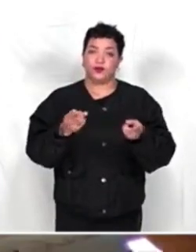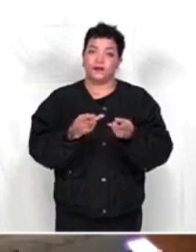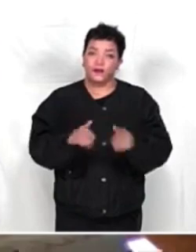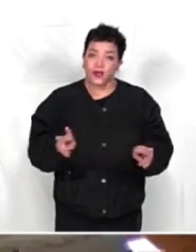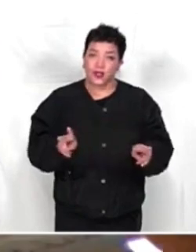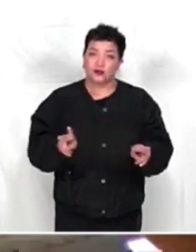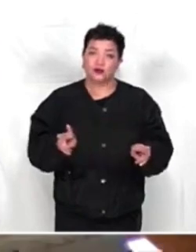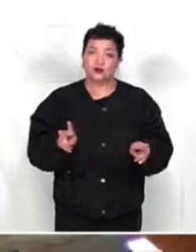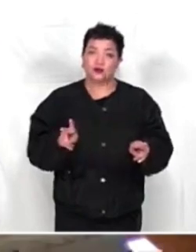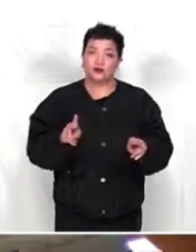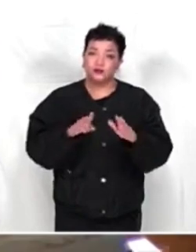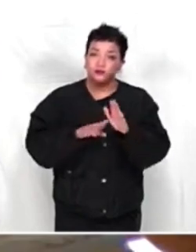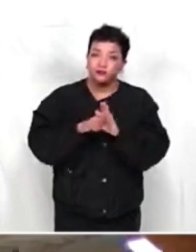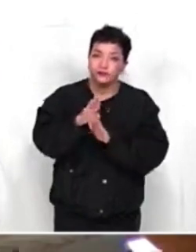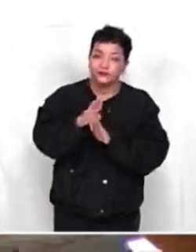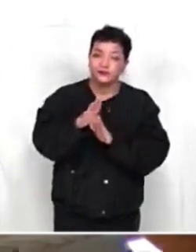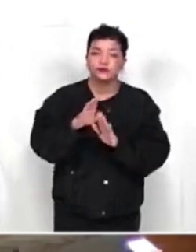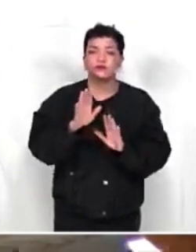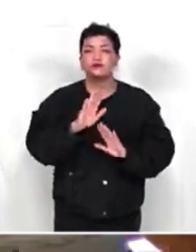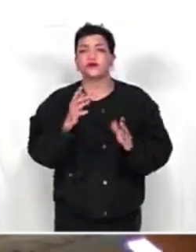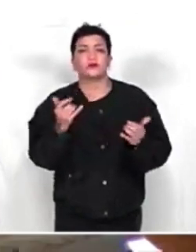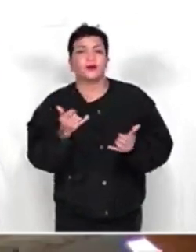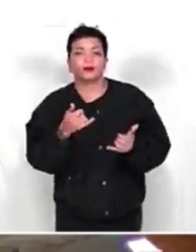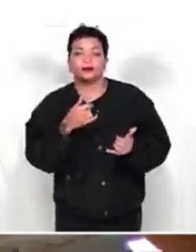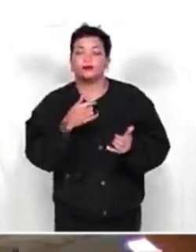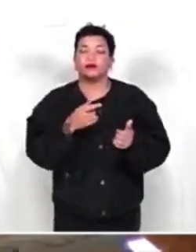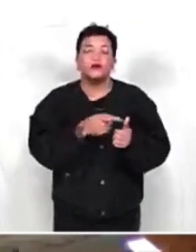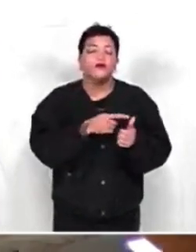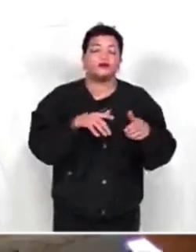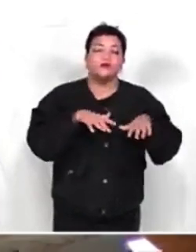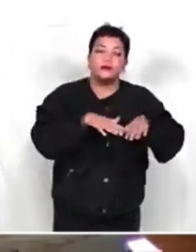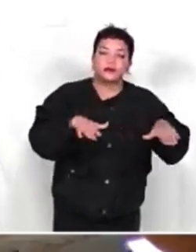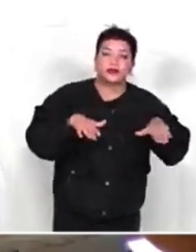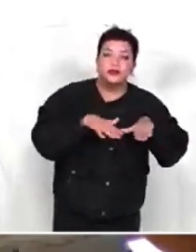Je ne les citerai pas tous, la piscine, l'accès au